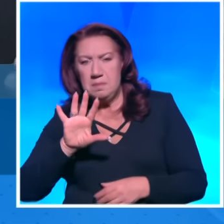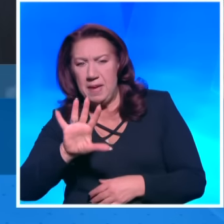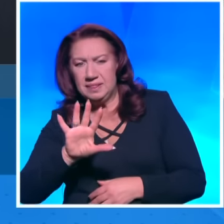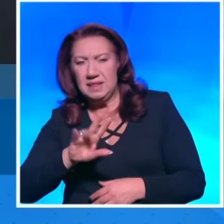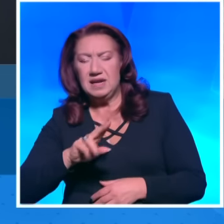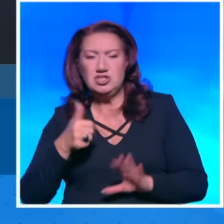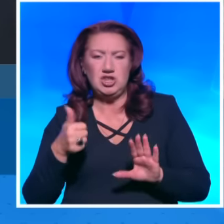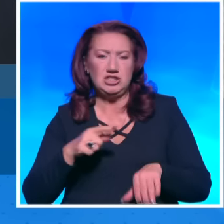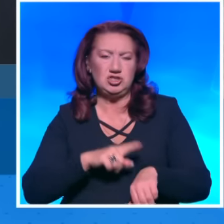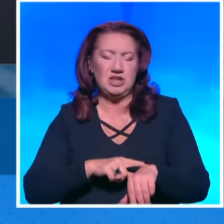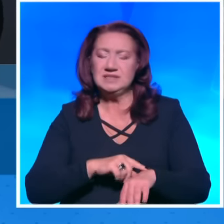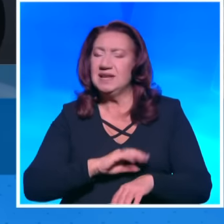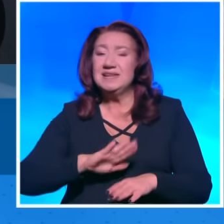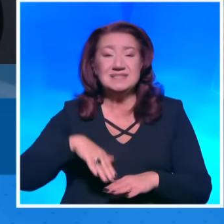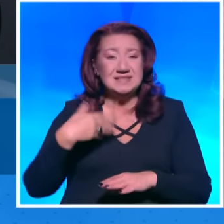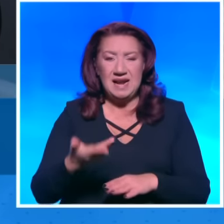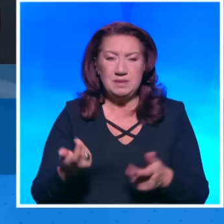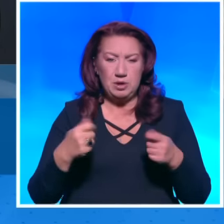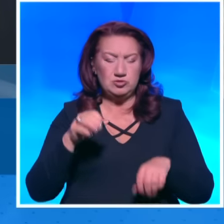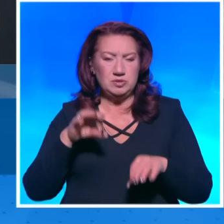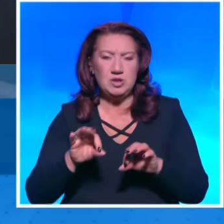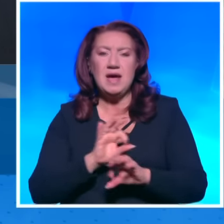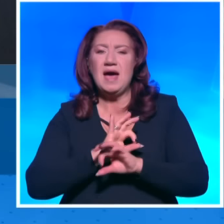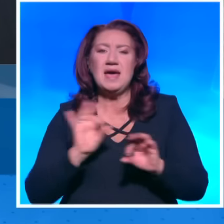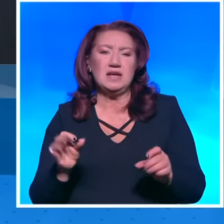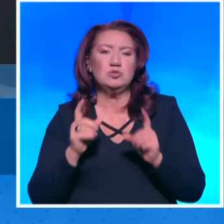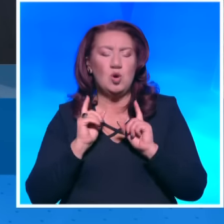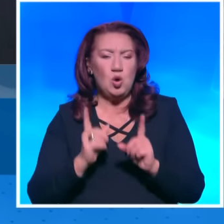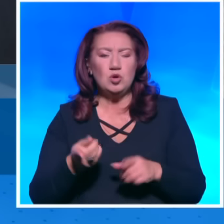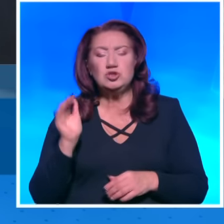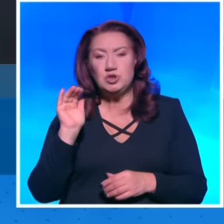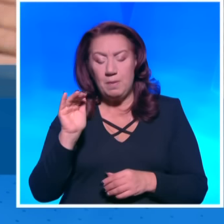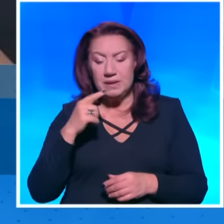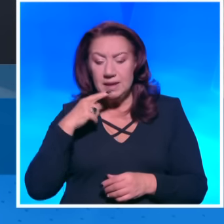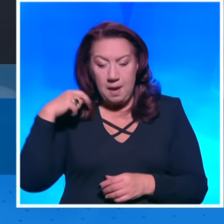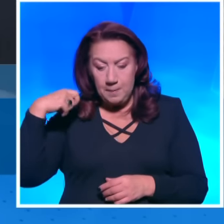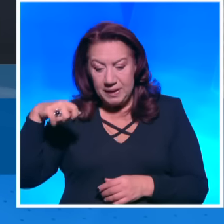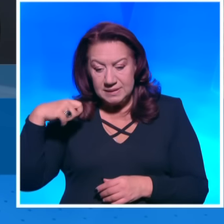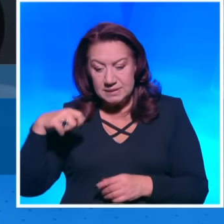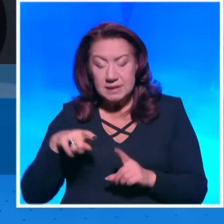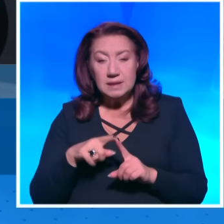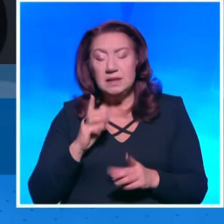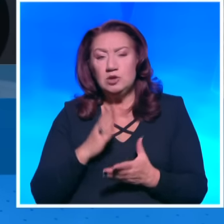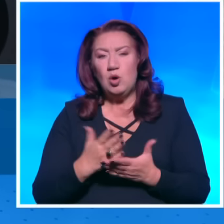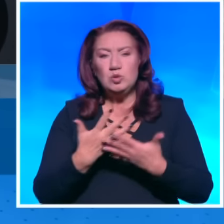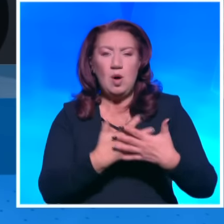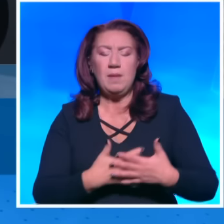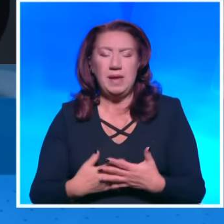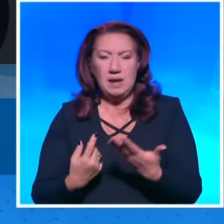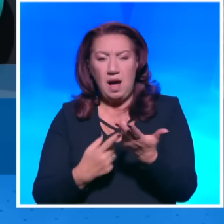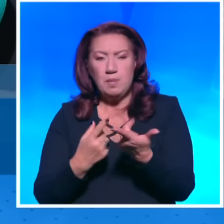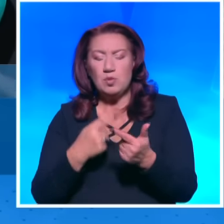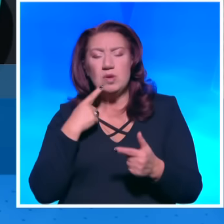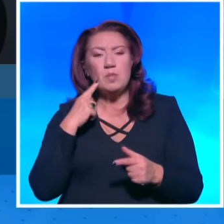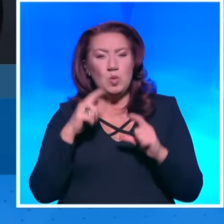беше ясен изходът на битката за Белия дом. И докато Америка броеше бюлетини,